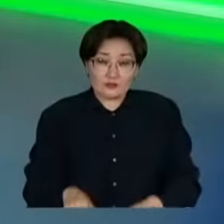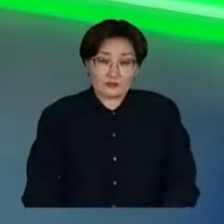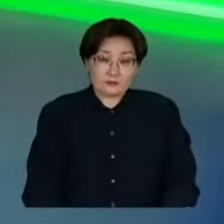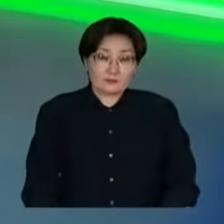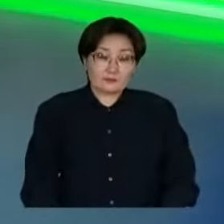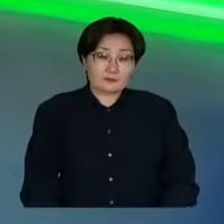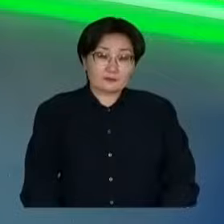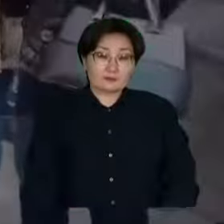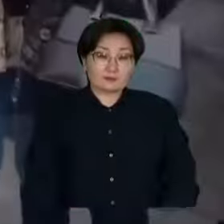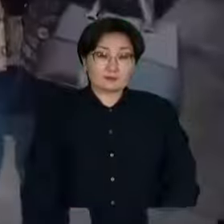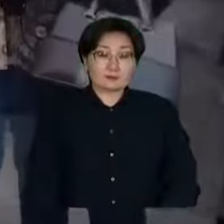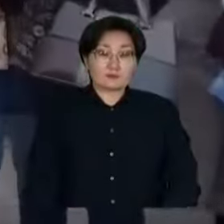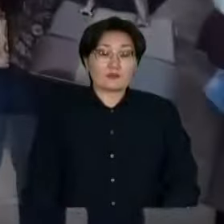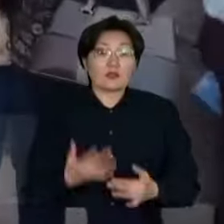Усенова.